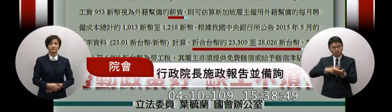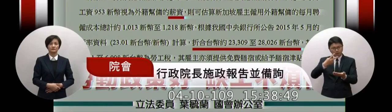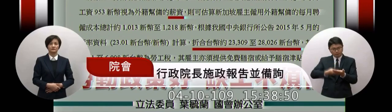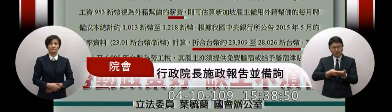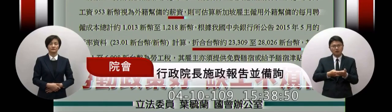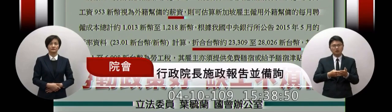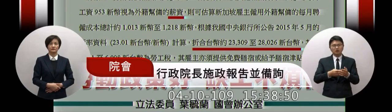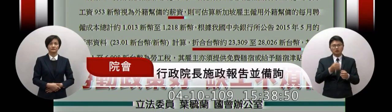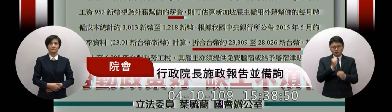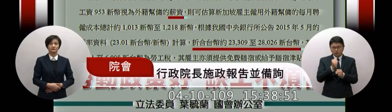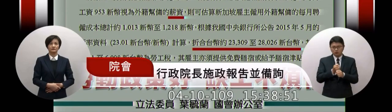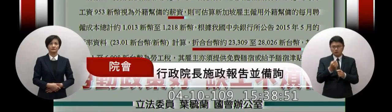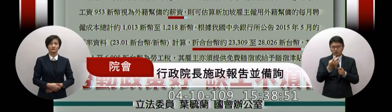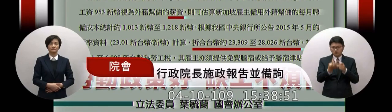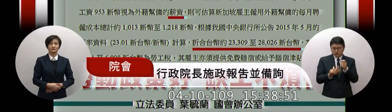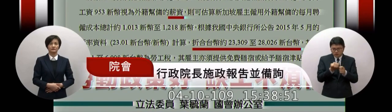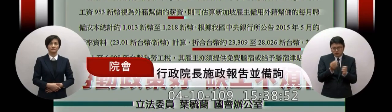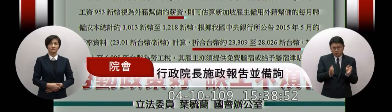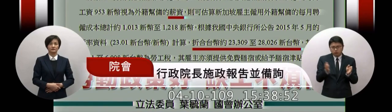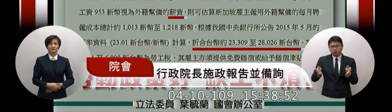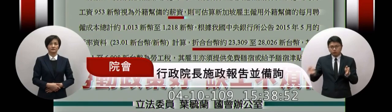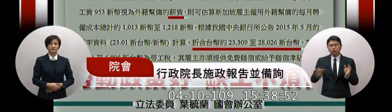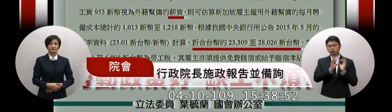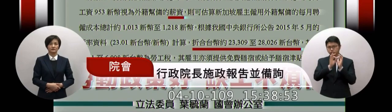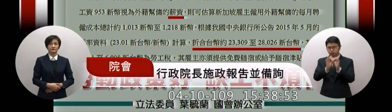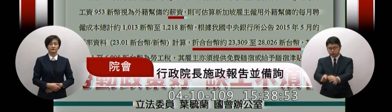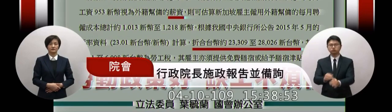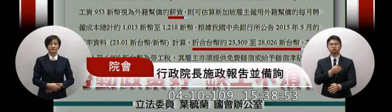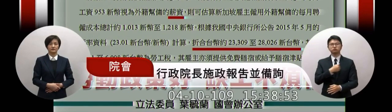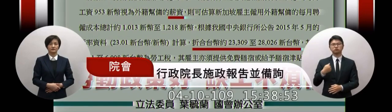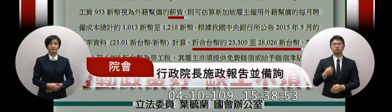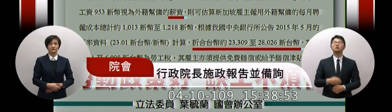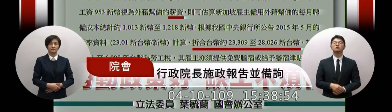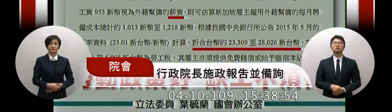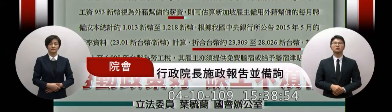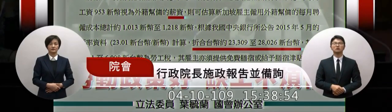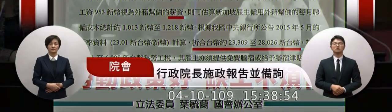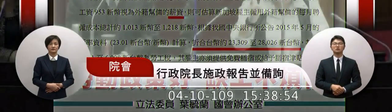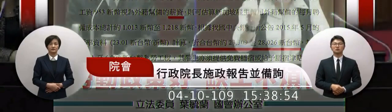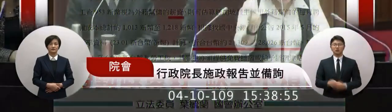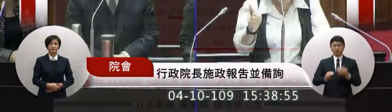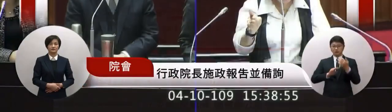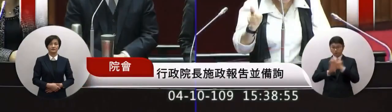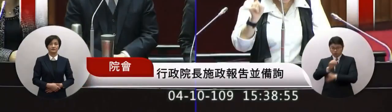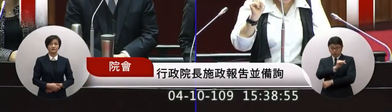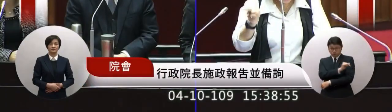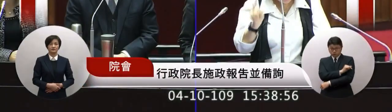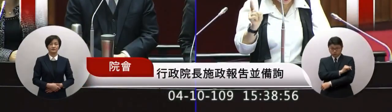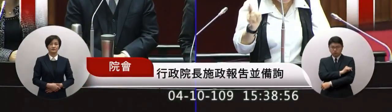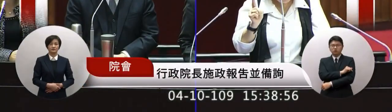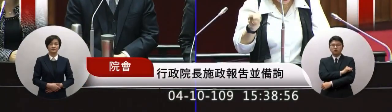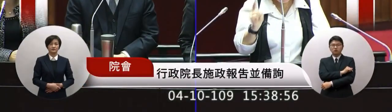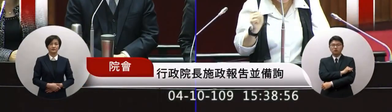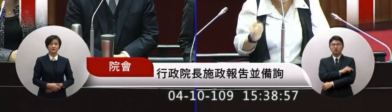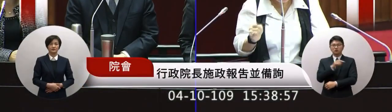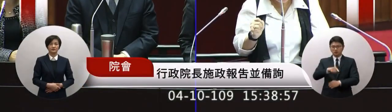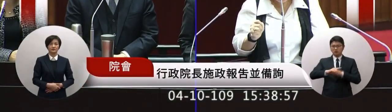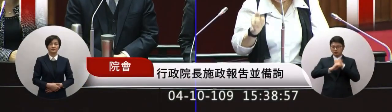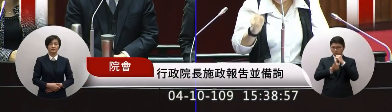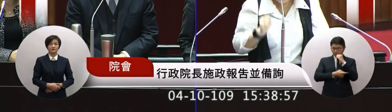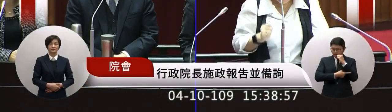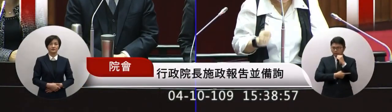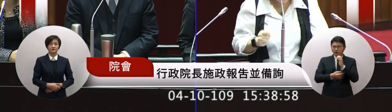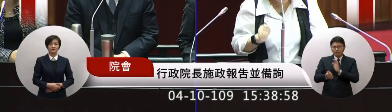延长哈。那所以我们在谈的说，不只是看护 务工的问题需要法规纾